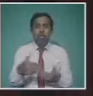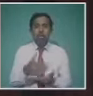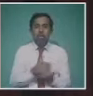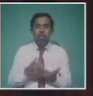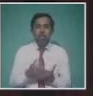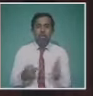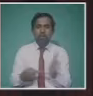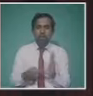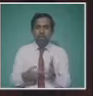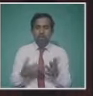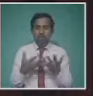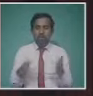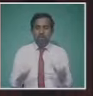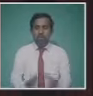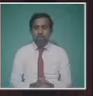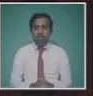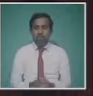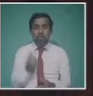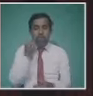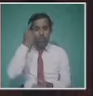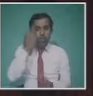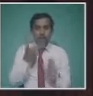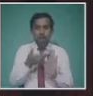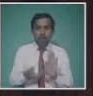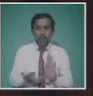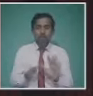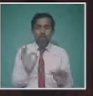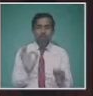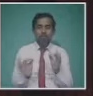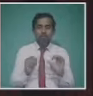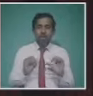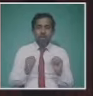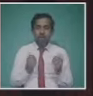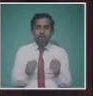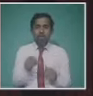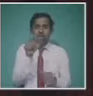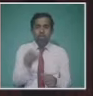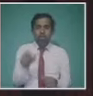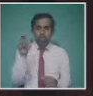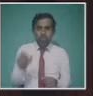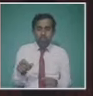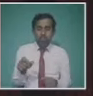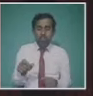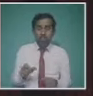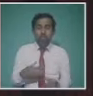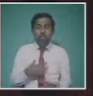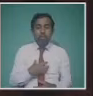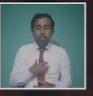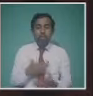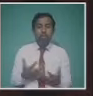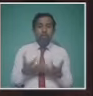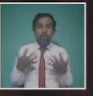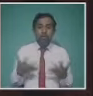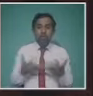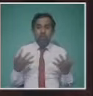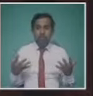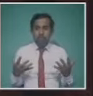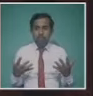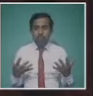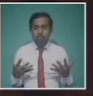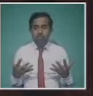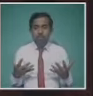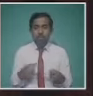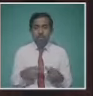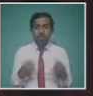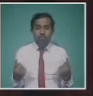බරපතල පීඩාවට පත් වෙලා ඉන්නවා මේ යෝජනාව සඳහන් වන ආකාරයට වතුකරේ ජීවත් වෙන මිනිස්සු අද නොවිඳනා දුක් විඳින්මින් තමයි ජීවත් වෙන්නේ අනිත්